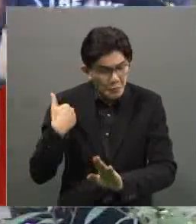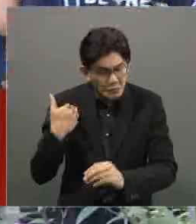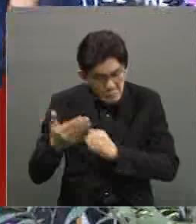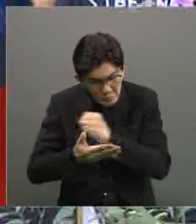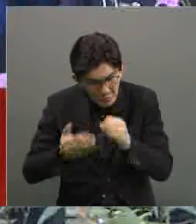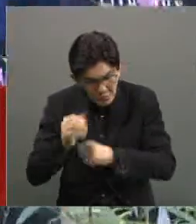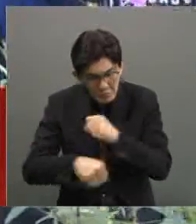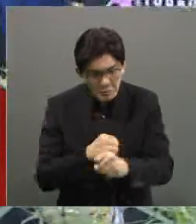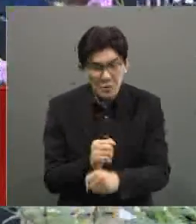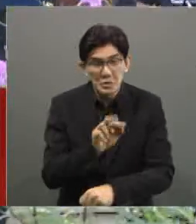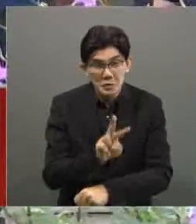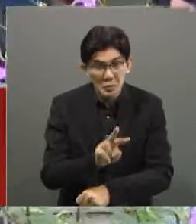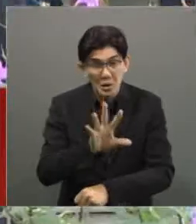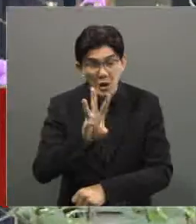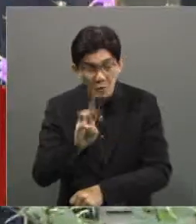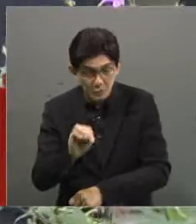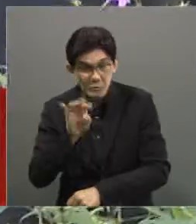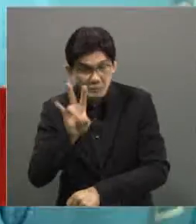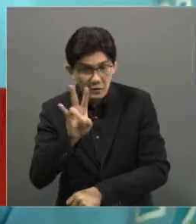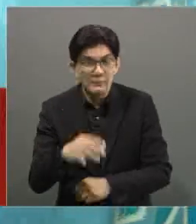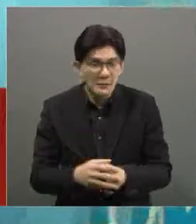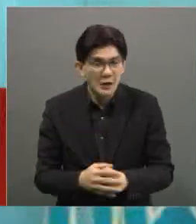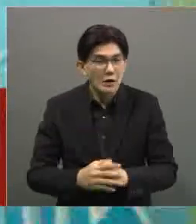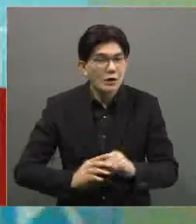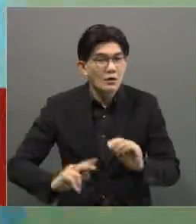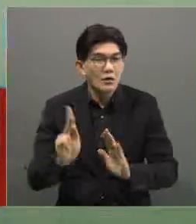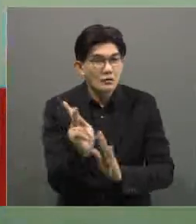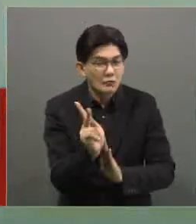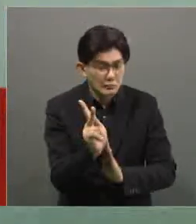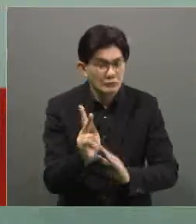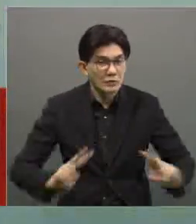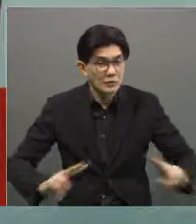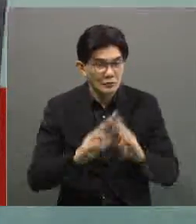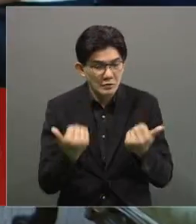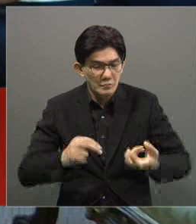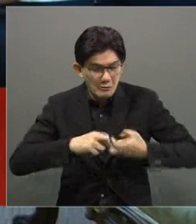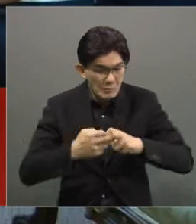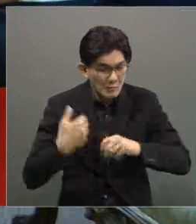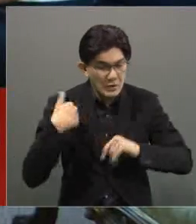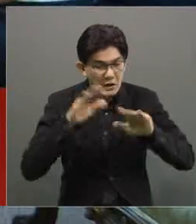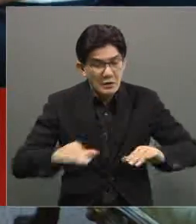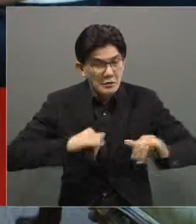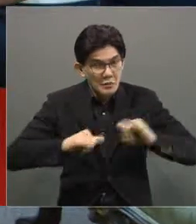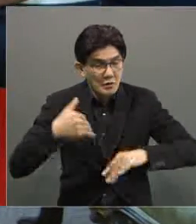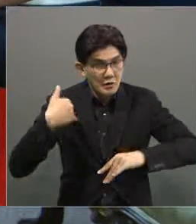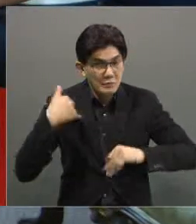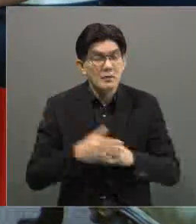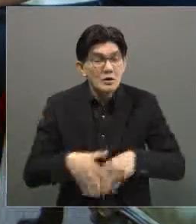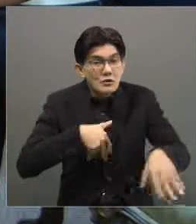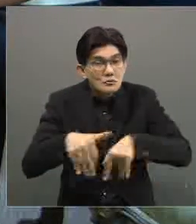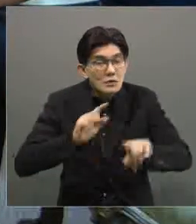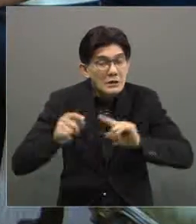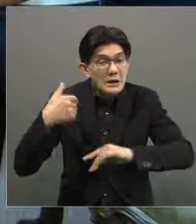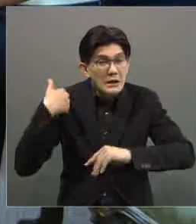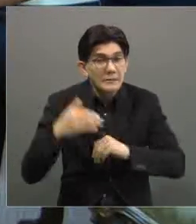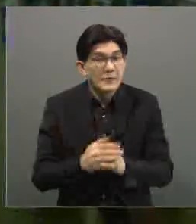พพุทธศักราช2567โดยเห็นว่ากฎกระทรวงดังกล่าวจะทำให้เกิดปัญหาก็คือเด็กและเยาวชนรวมถึงประชาชน